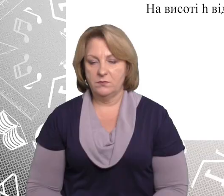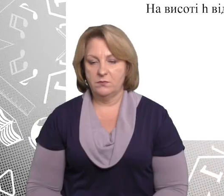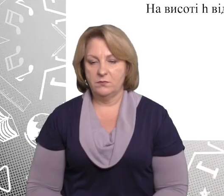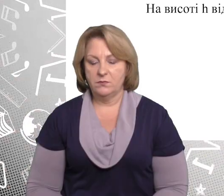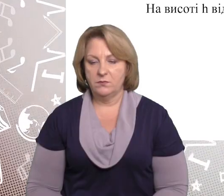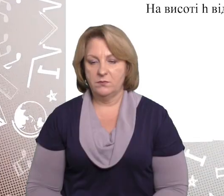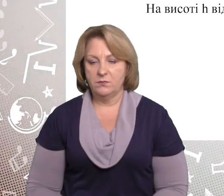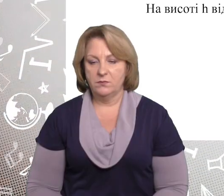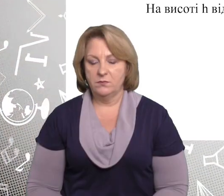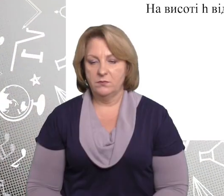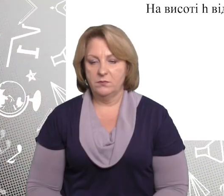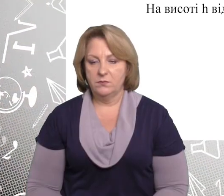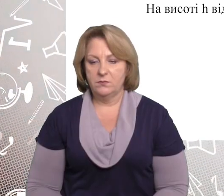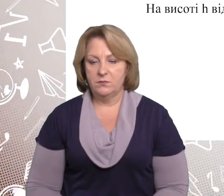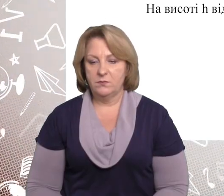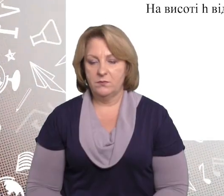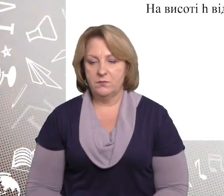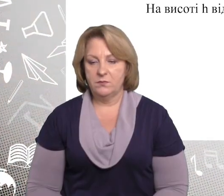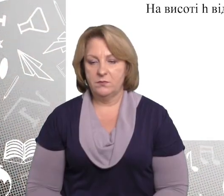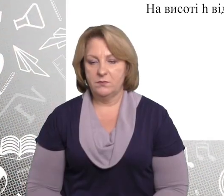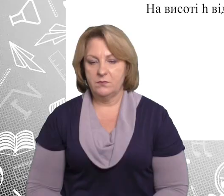на слайді.